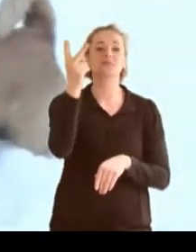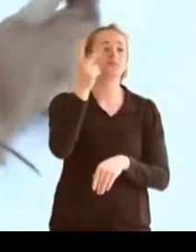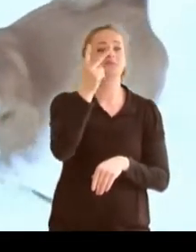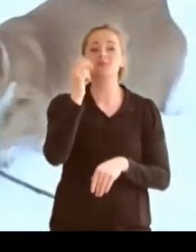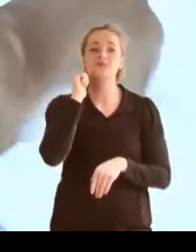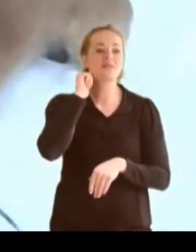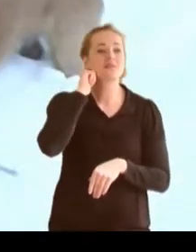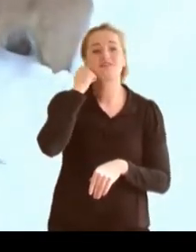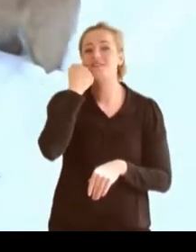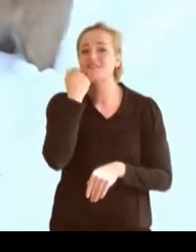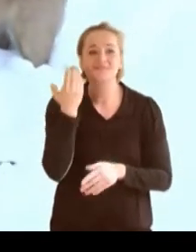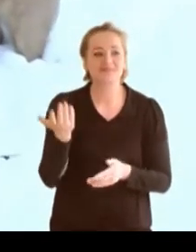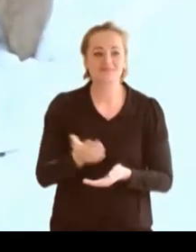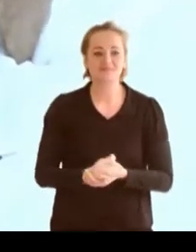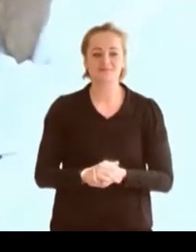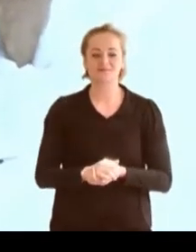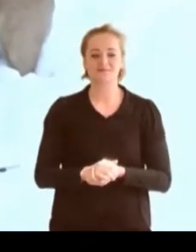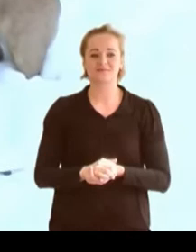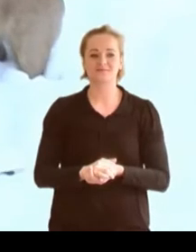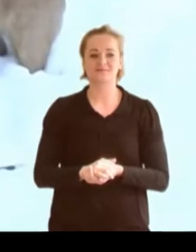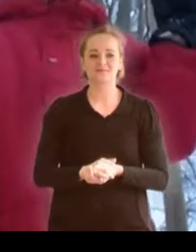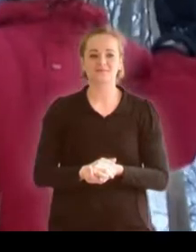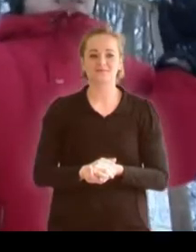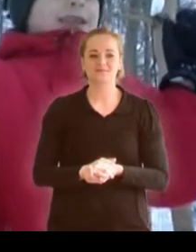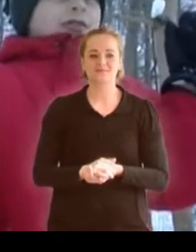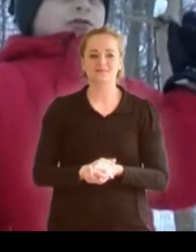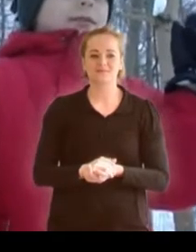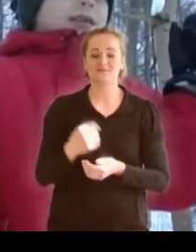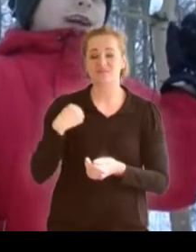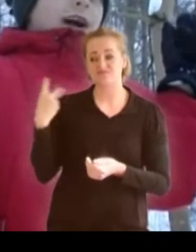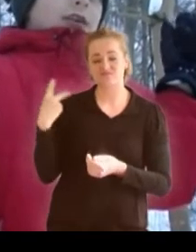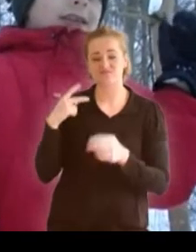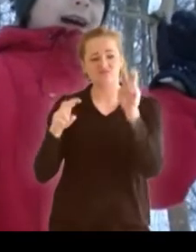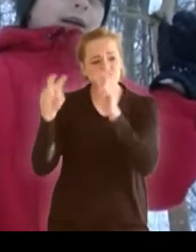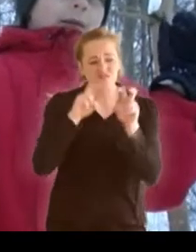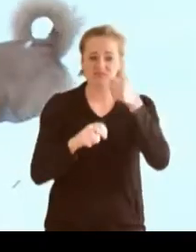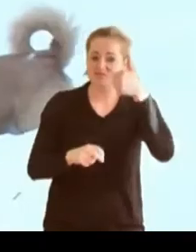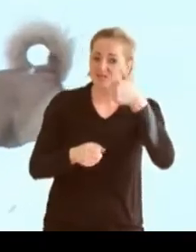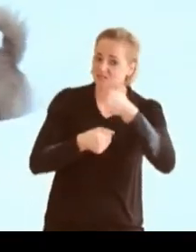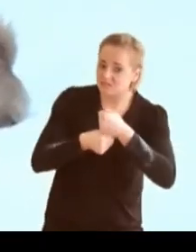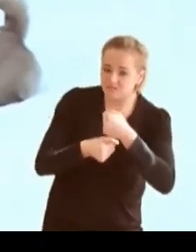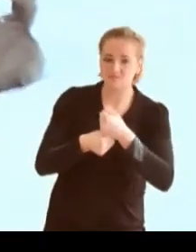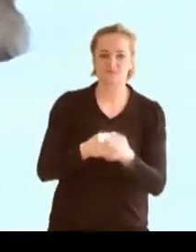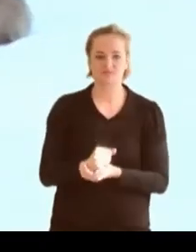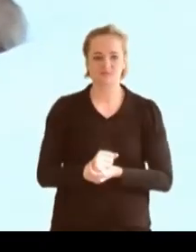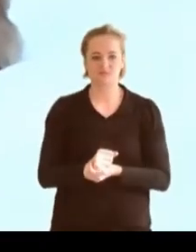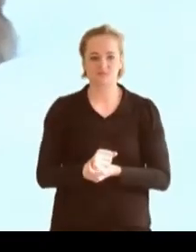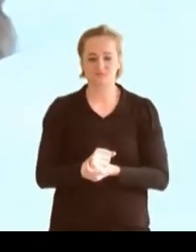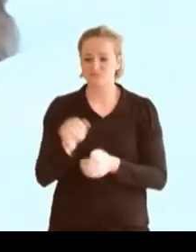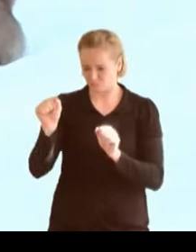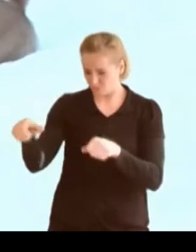Au, sveiki, vaikai! Kur keliaujate? Mes ieškome gero darbo. Gal gali